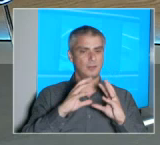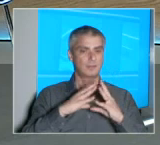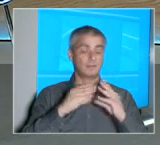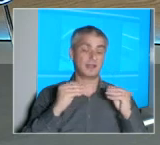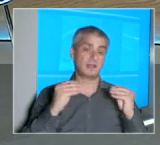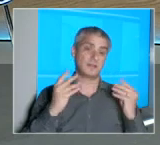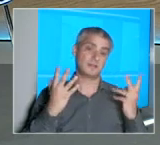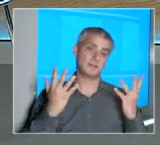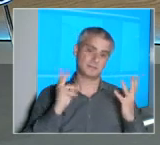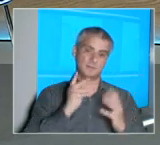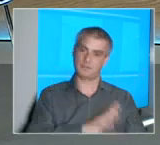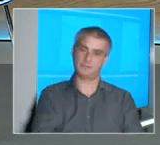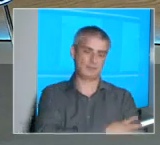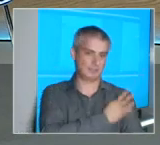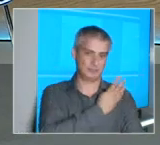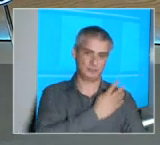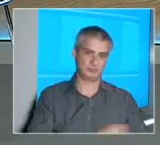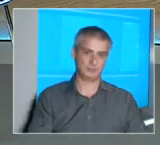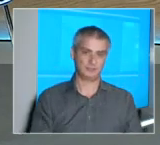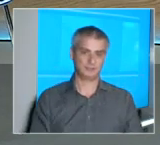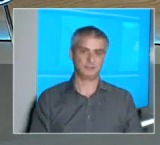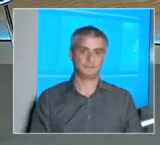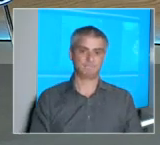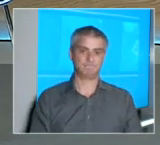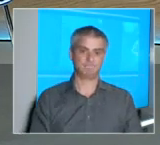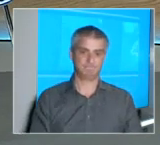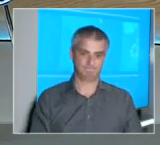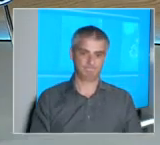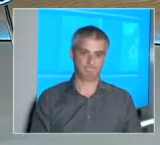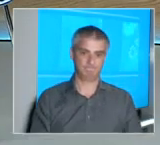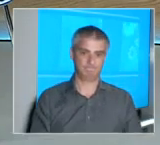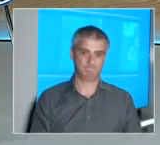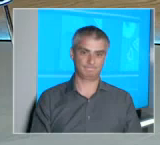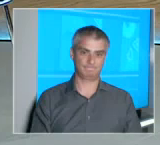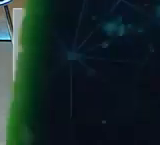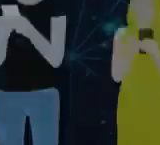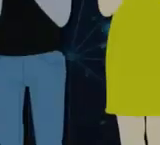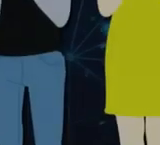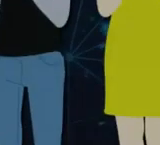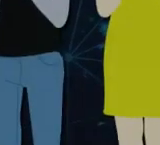ונעלמת. זה באמת מרגש. טוב, לציוצים עצמם.